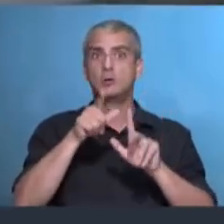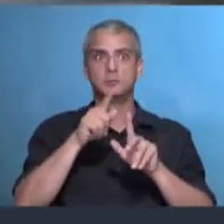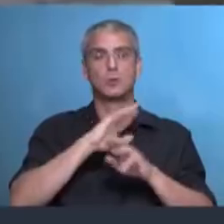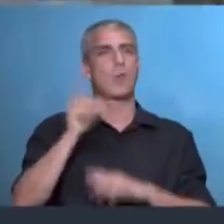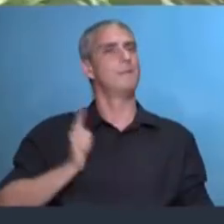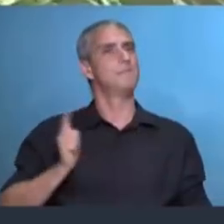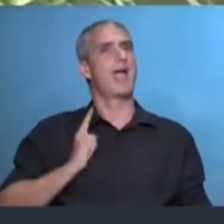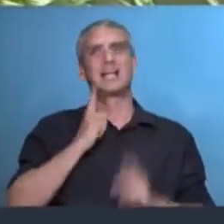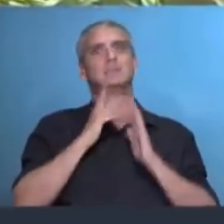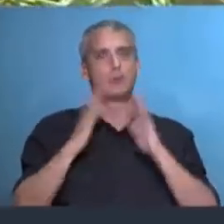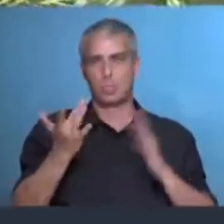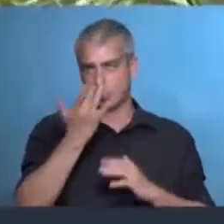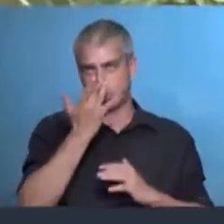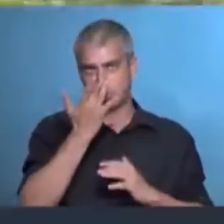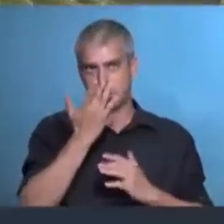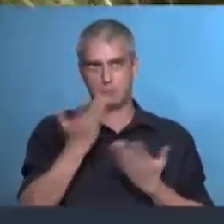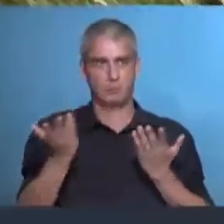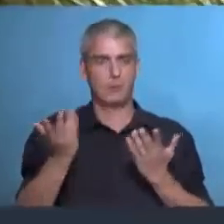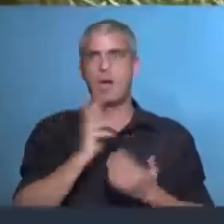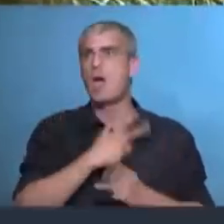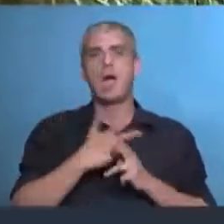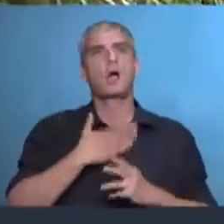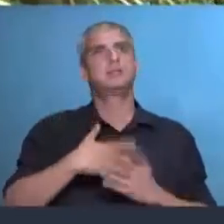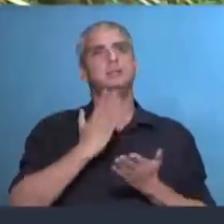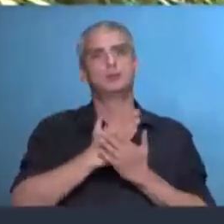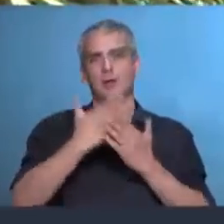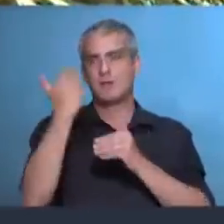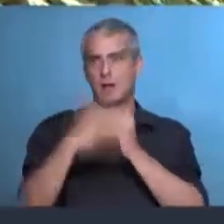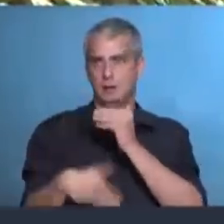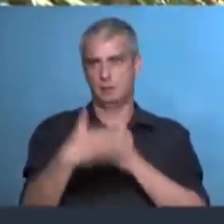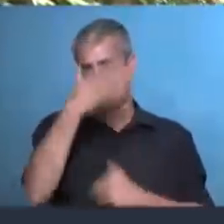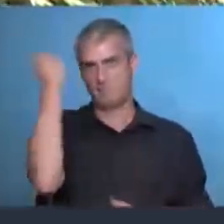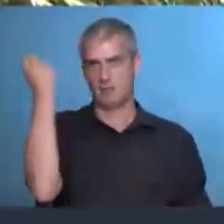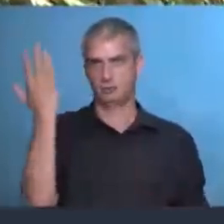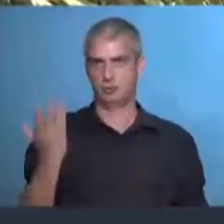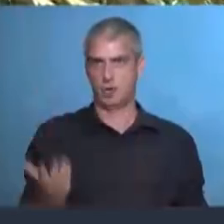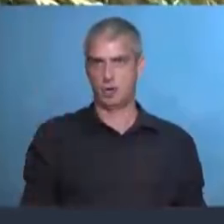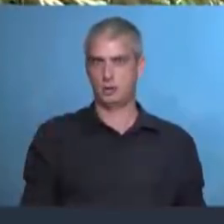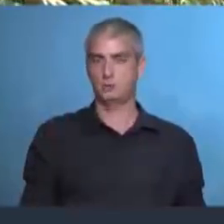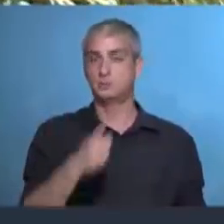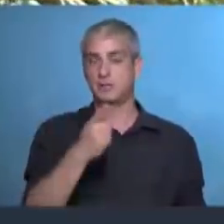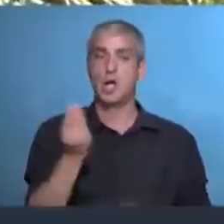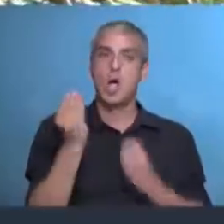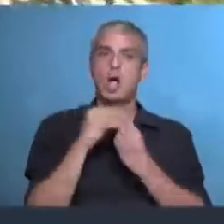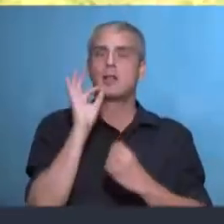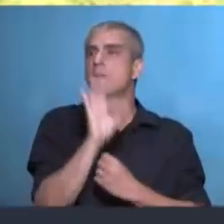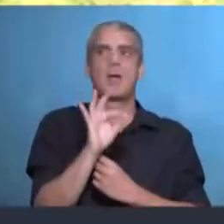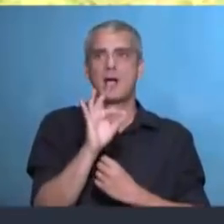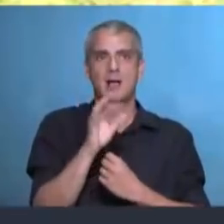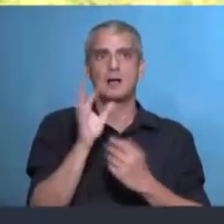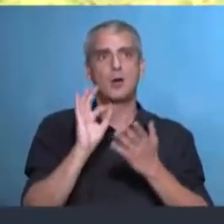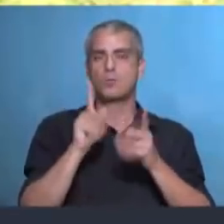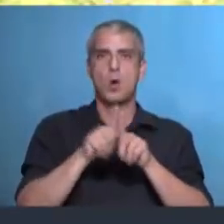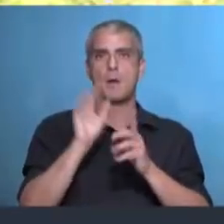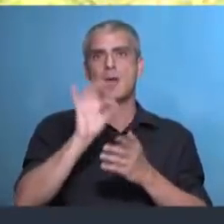כל השנה, לחודש שהם רק רוצים לשכוח. האירוע הזה הוא מכה נוספת, לא רוצה להגיד המכה העשירית